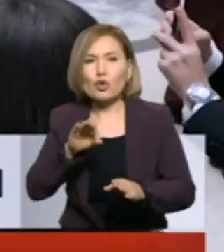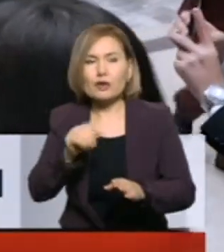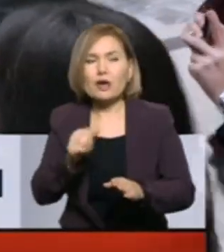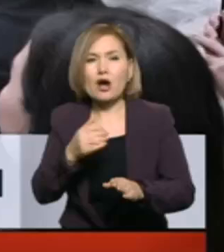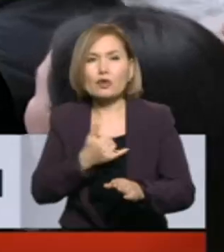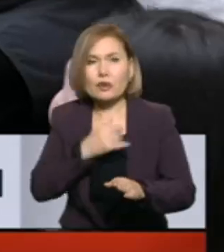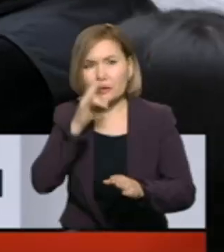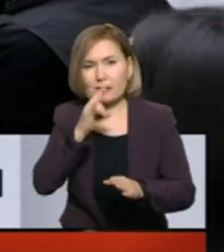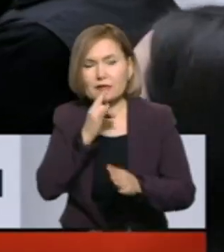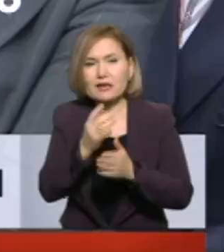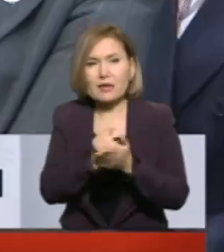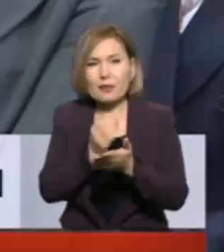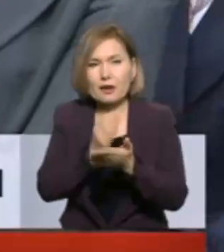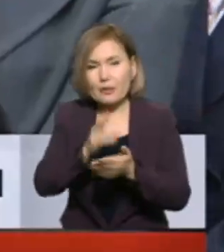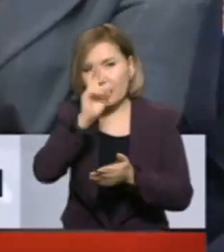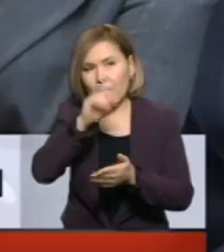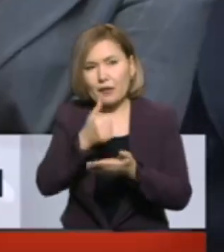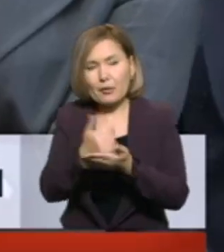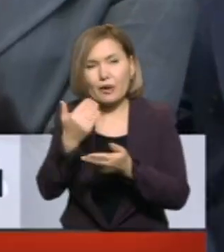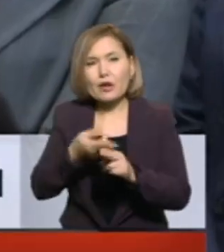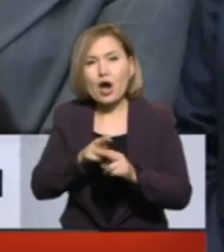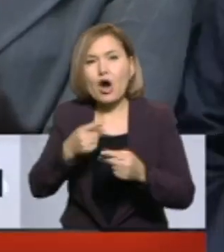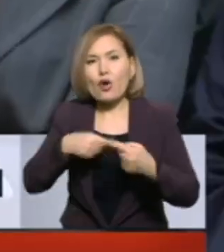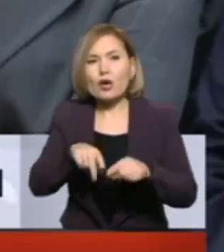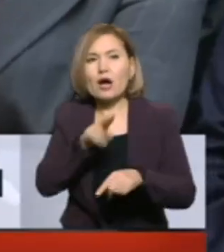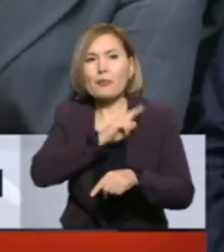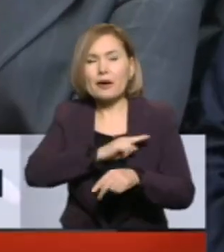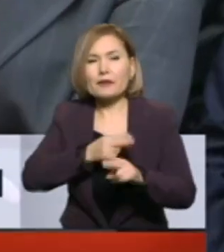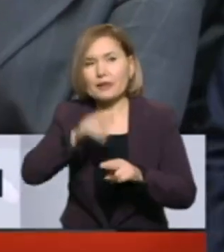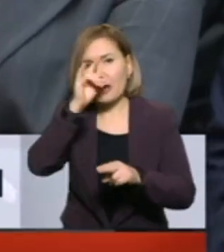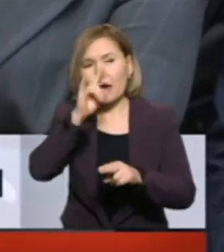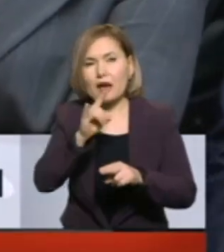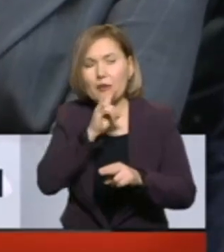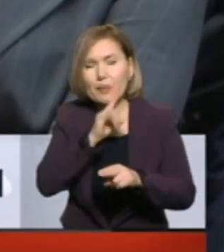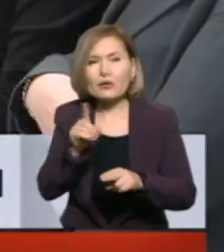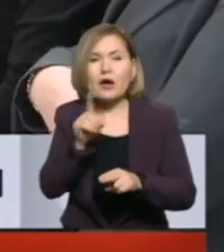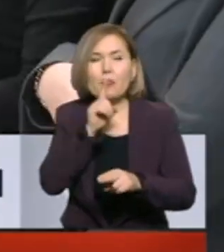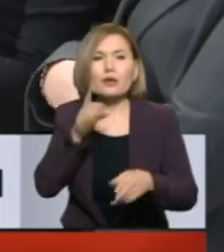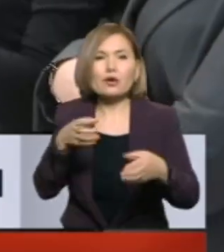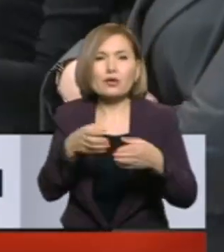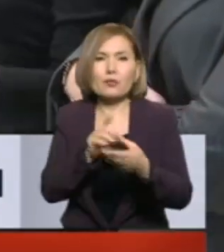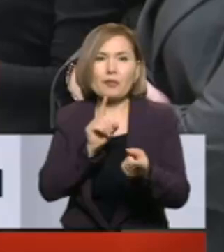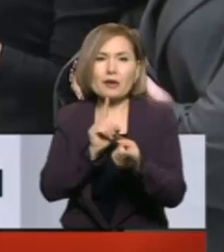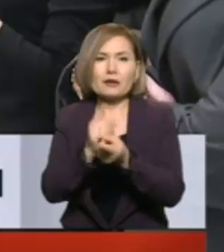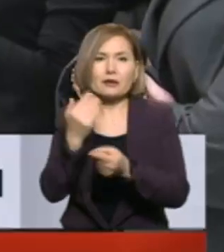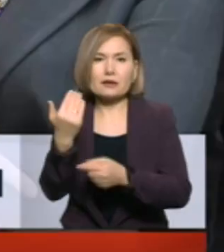президент. Сондай-ақ мемлекет басшысы осы ұйымда жұмыс істейтін қазақстандықтармен де кездесті.